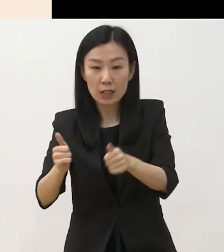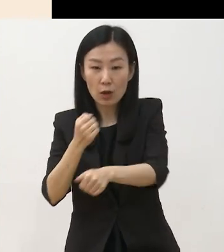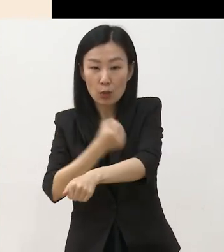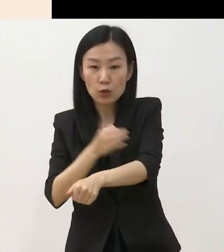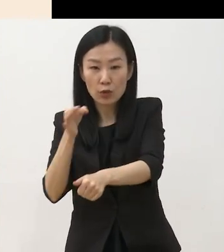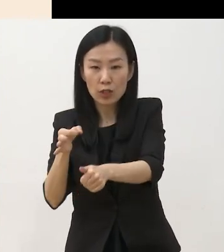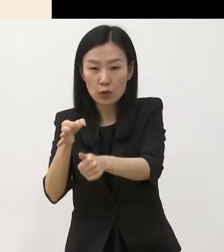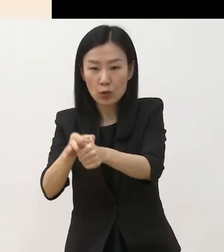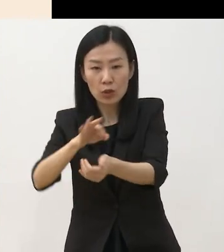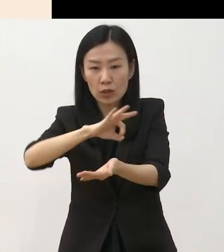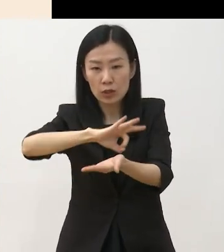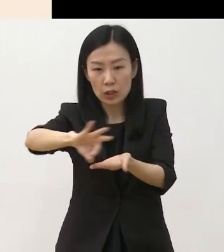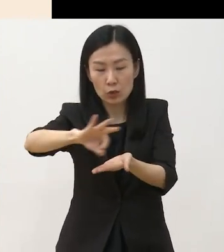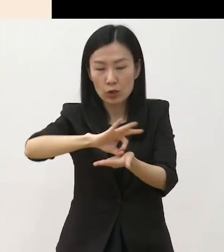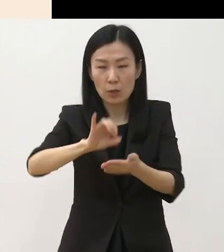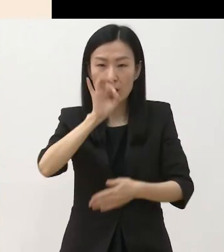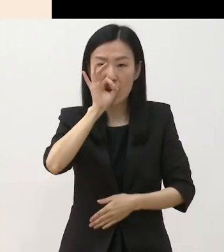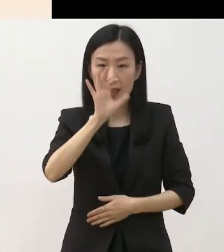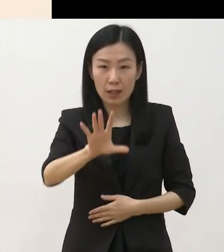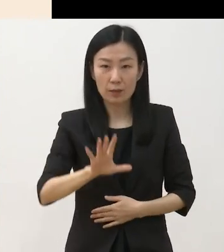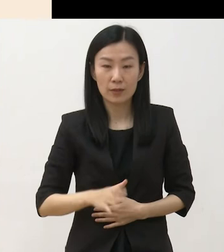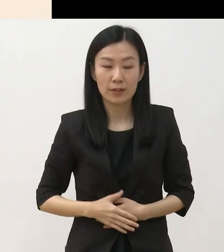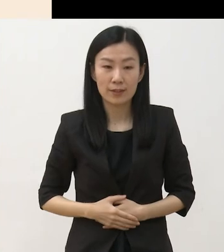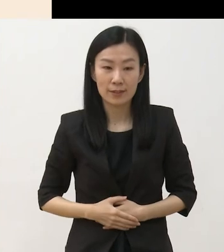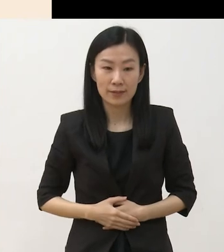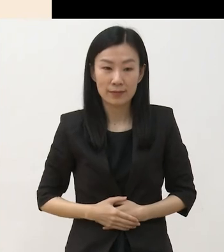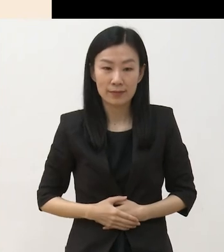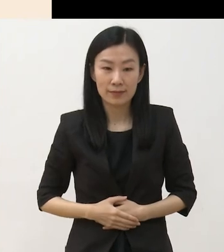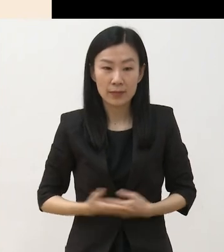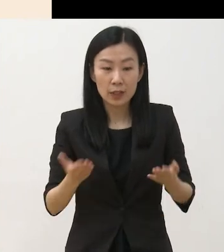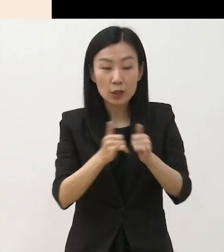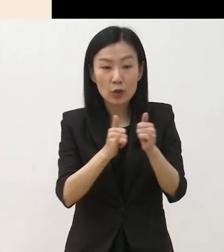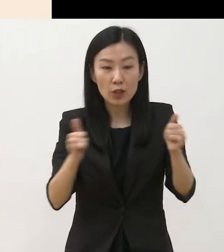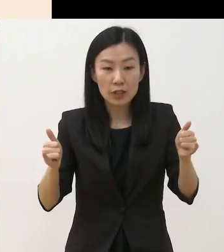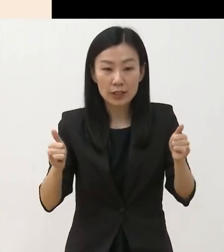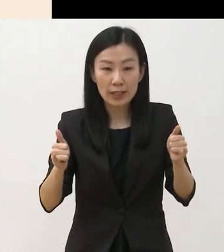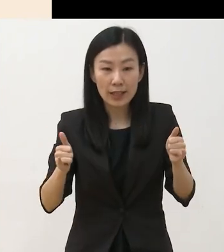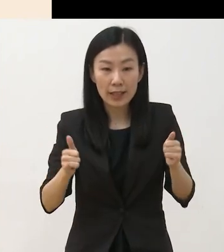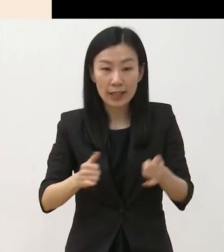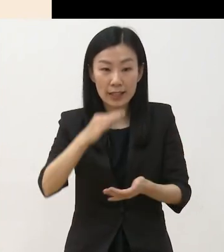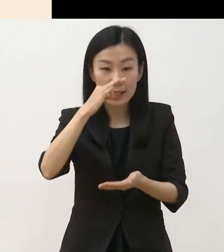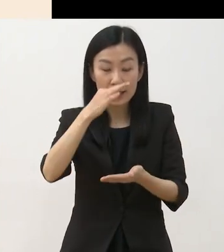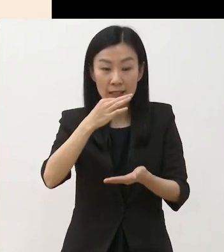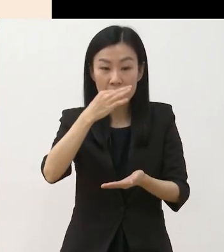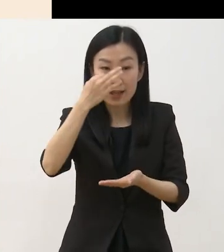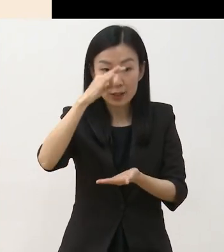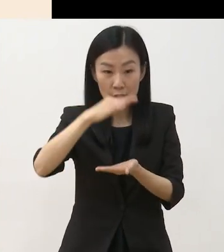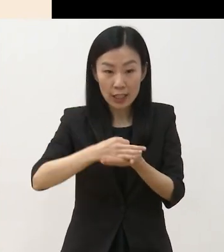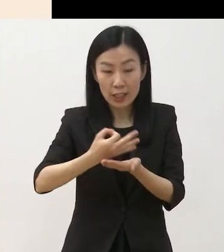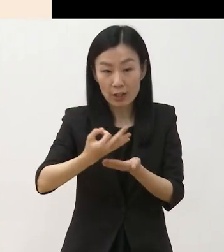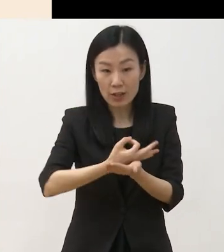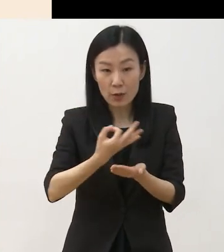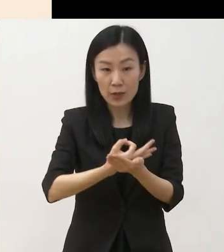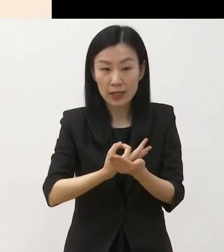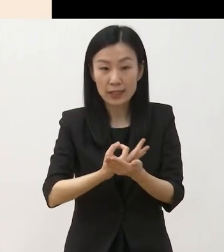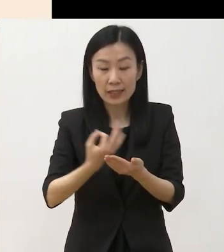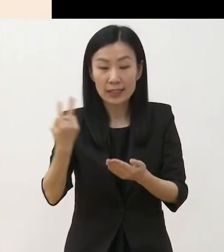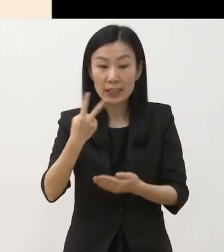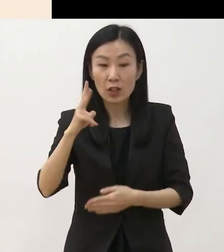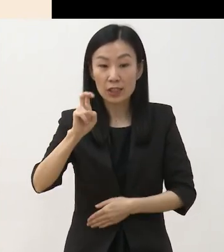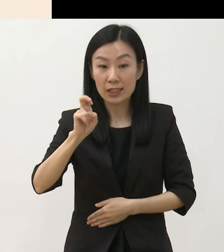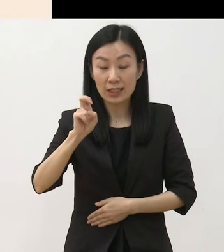지급되거나 지출될 수는 없습니다. 근로자의 최종 급여액은 21년 법정 최저 임금